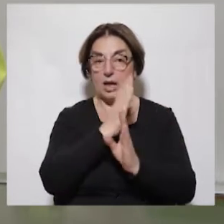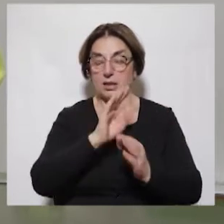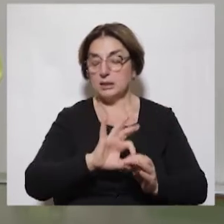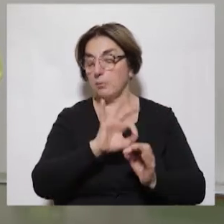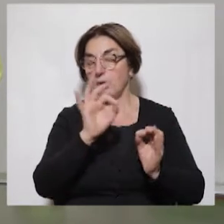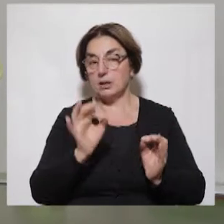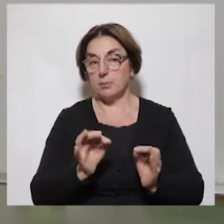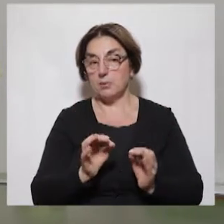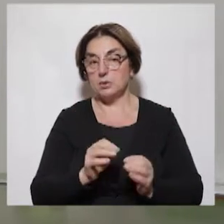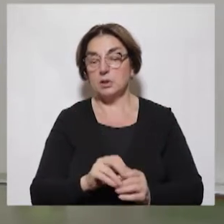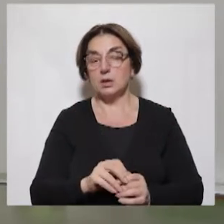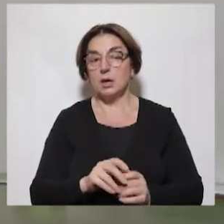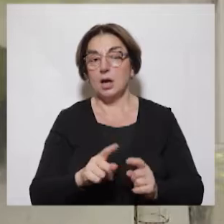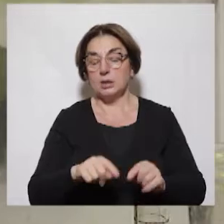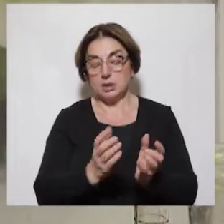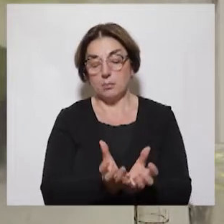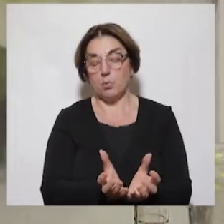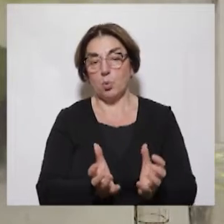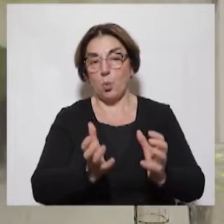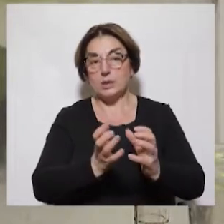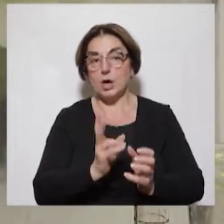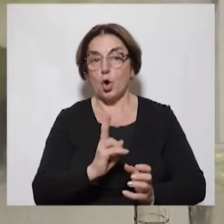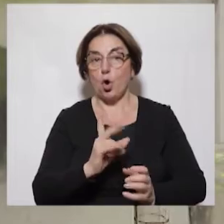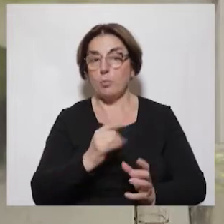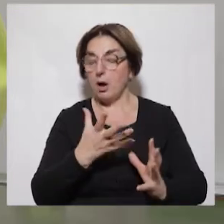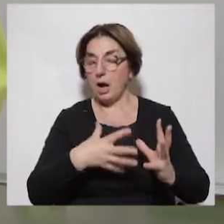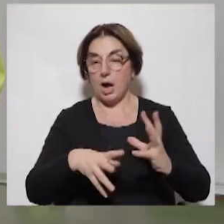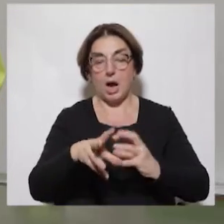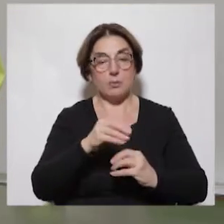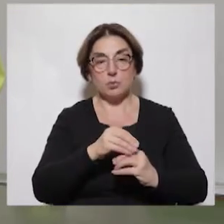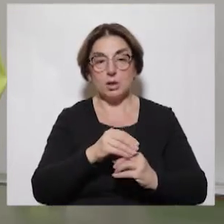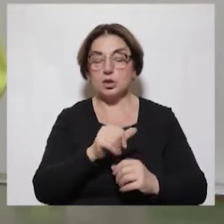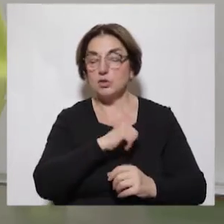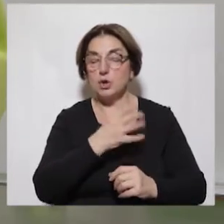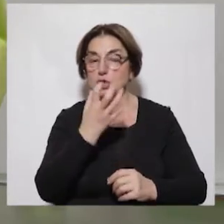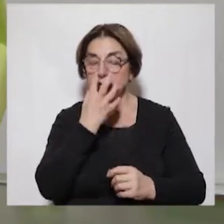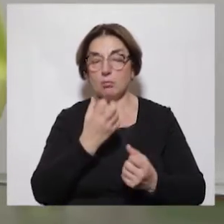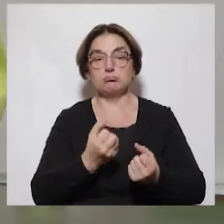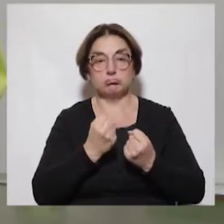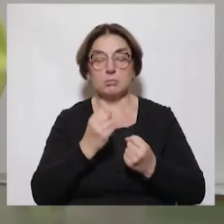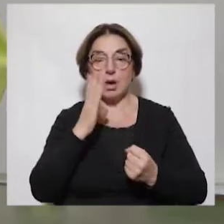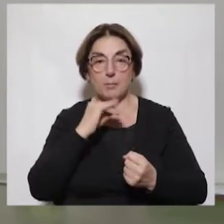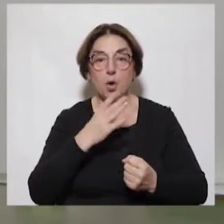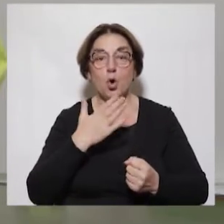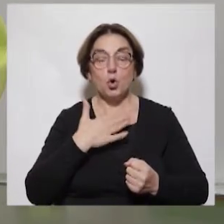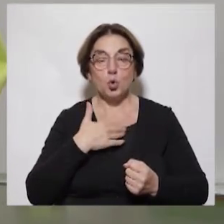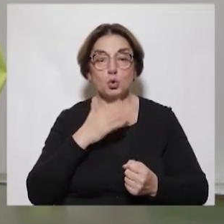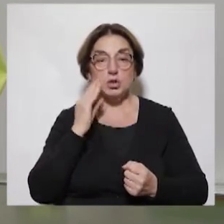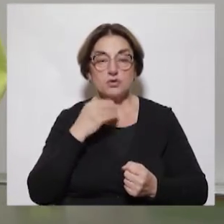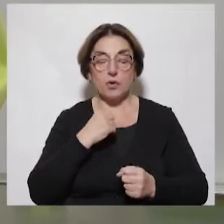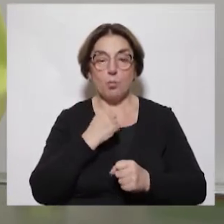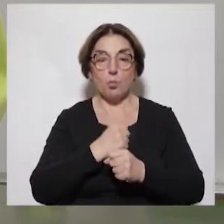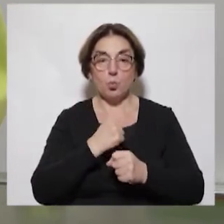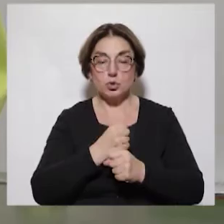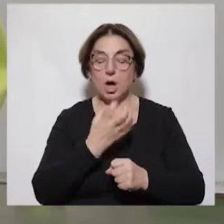მილიც, დეფლეგმატორიც და მრგვალზირა კოლბაც, აბსოლუტურად ყველა არის თერმომდგრადი. როდესაც ჩვენ მუშაობთ ტემპერატურული